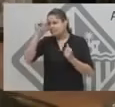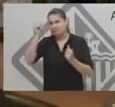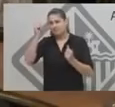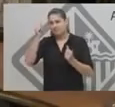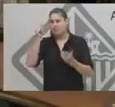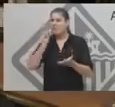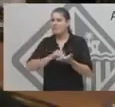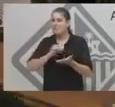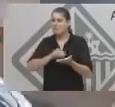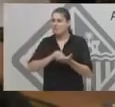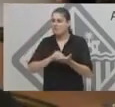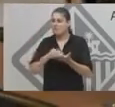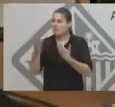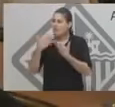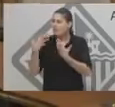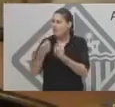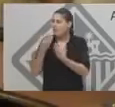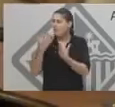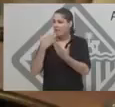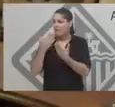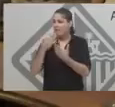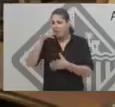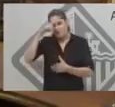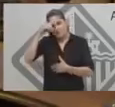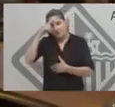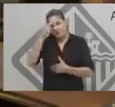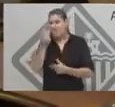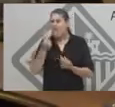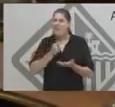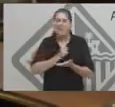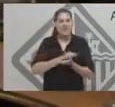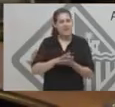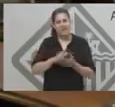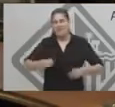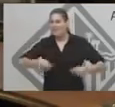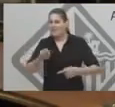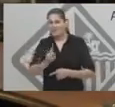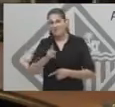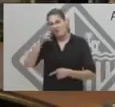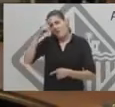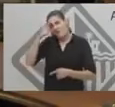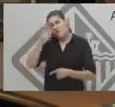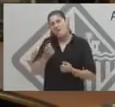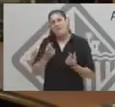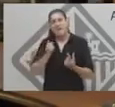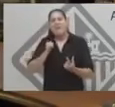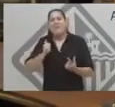tantes vegades hem parlat junts, i és que la cultura no costa diners, la cultura aporta riquesa.